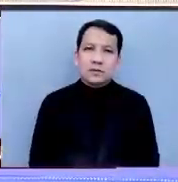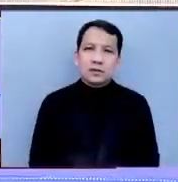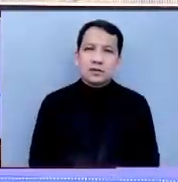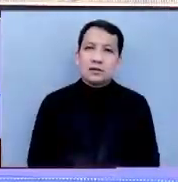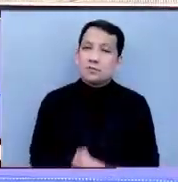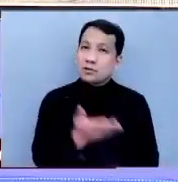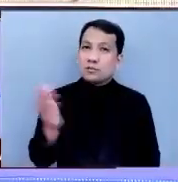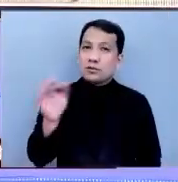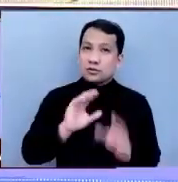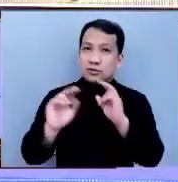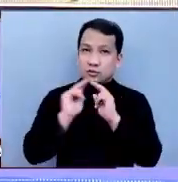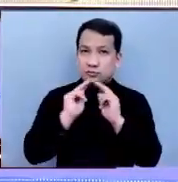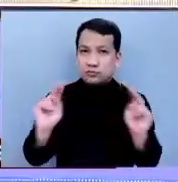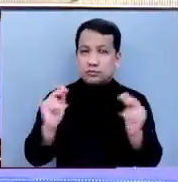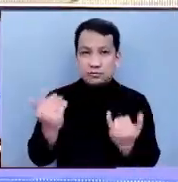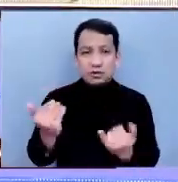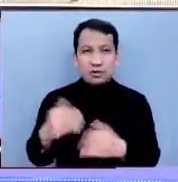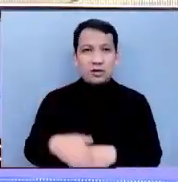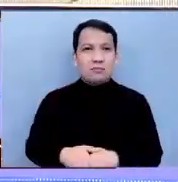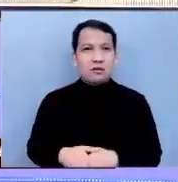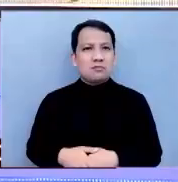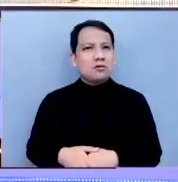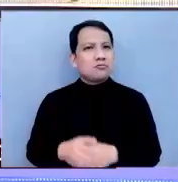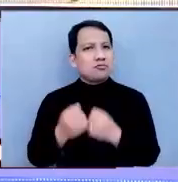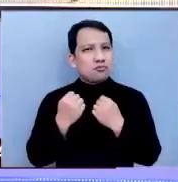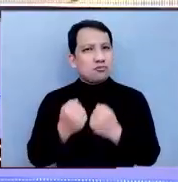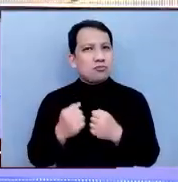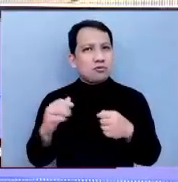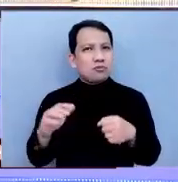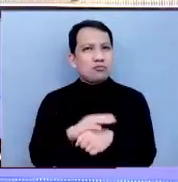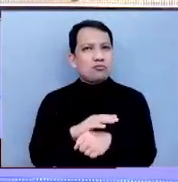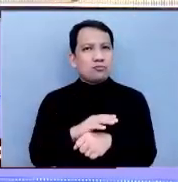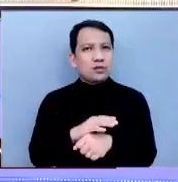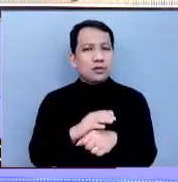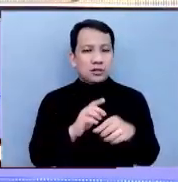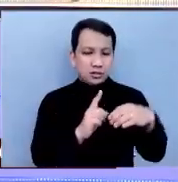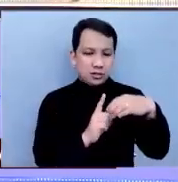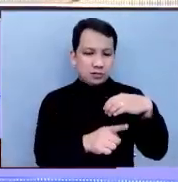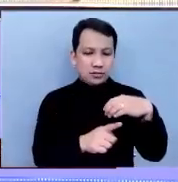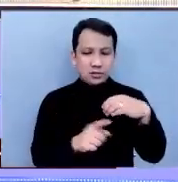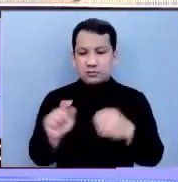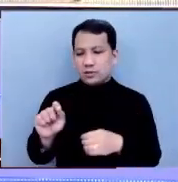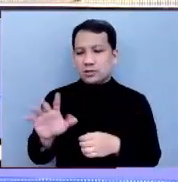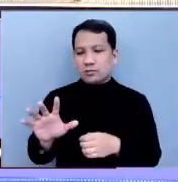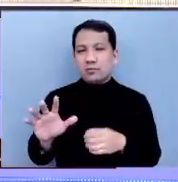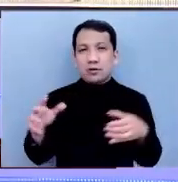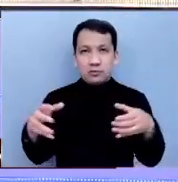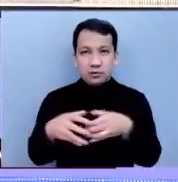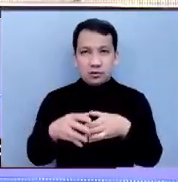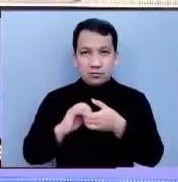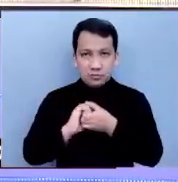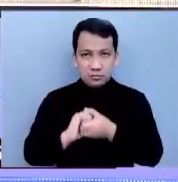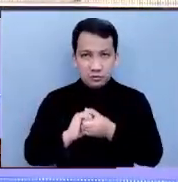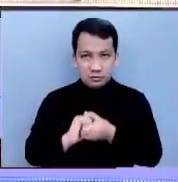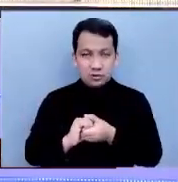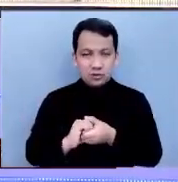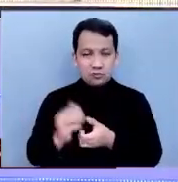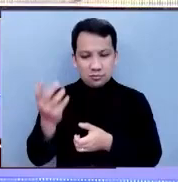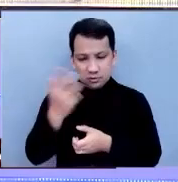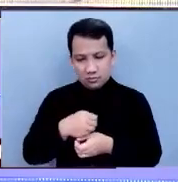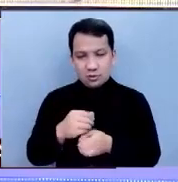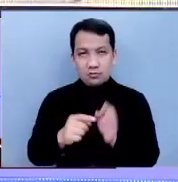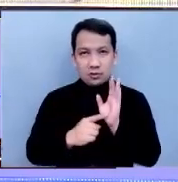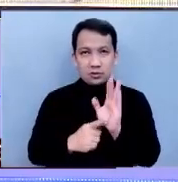Showbiz tonight naman tayo. Mas magiging full force pa ang Kapatid at Kapamilya Network sa paghahatid ng mga dekalidad na